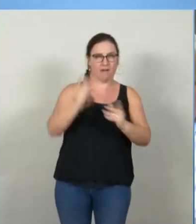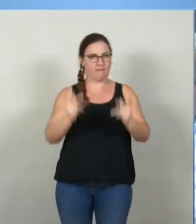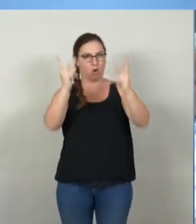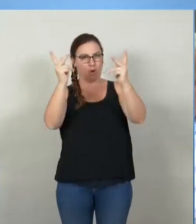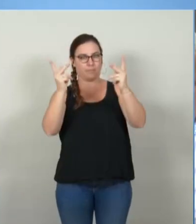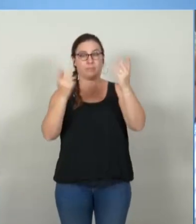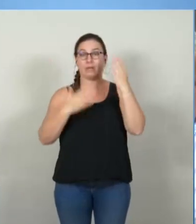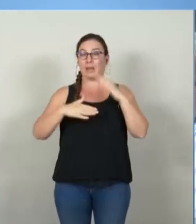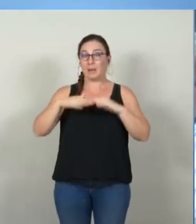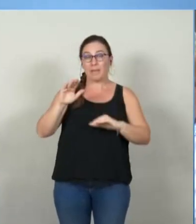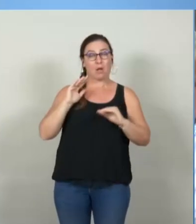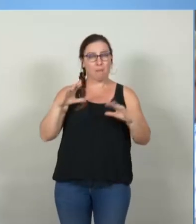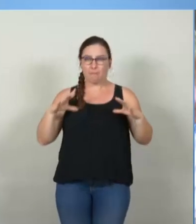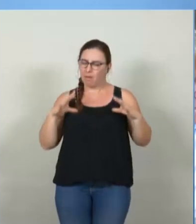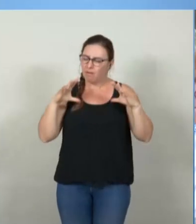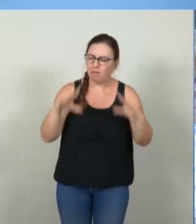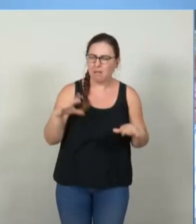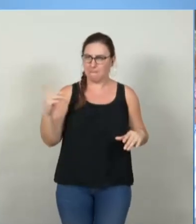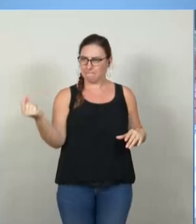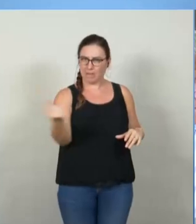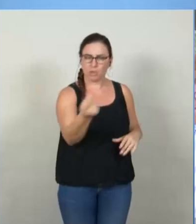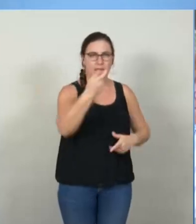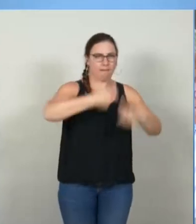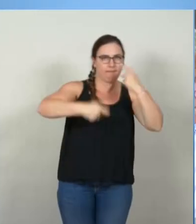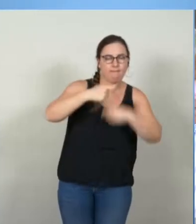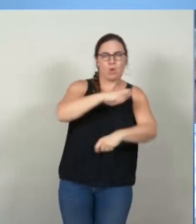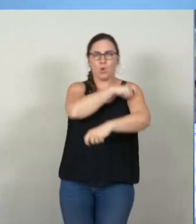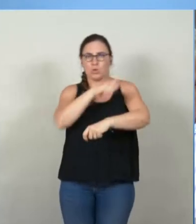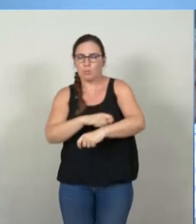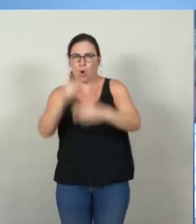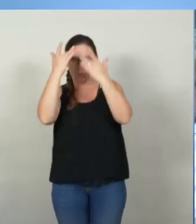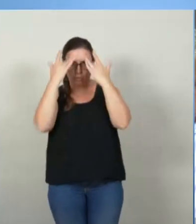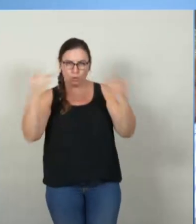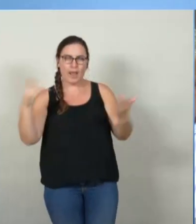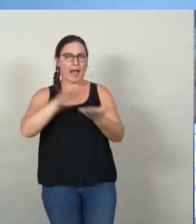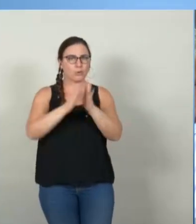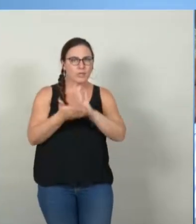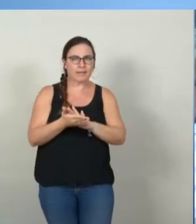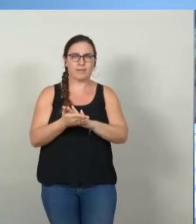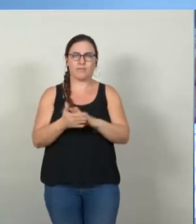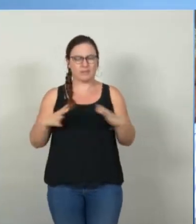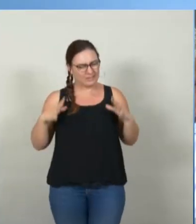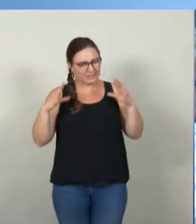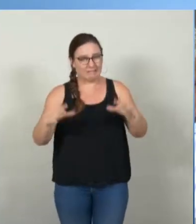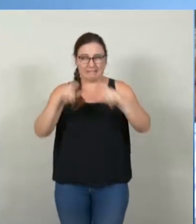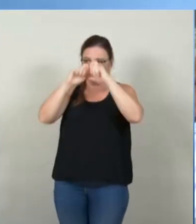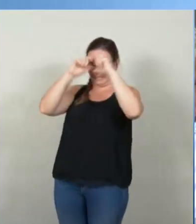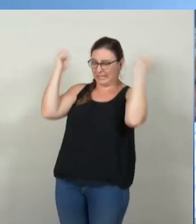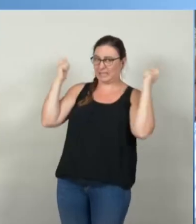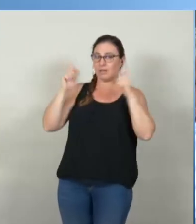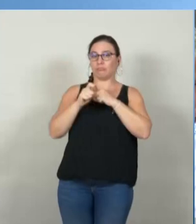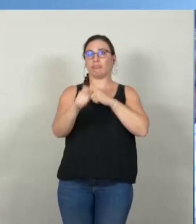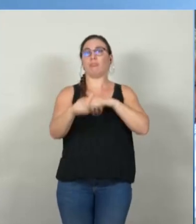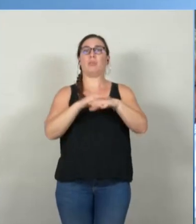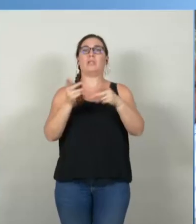malheureusement malgré l'engagement de nombreux partenaires économiques sportifs culturels associatif ce titre et ses déclinaisons en politique